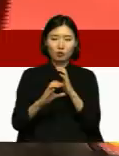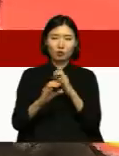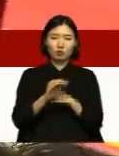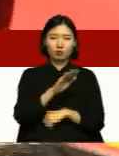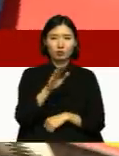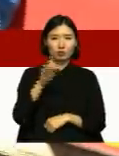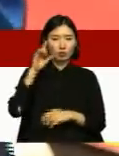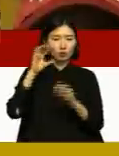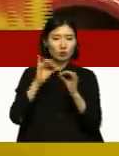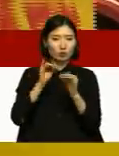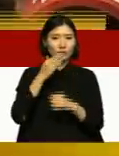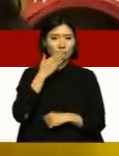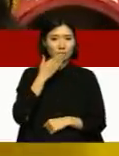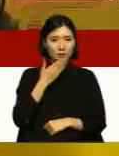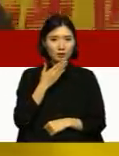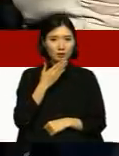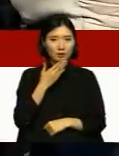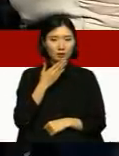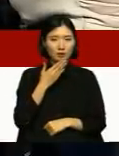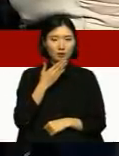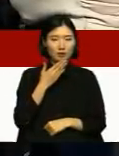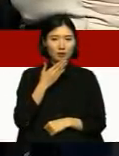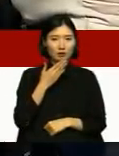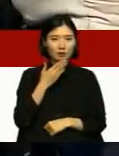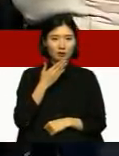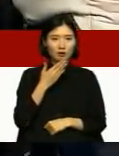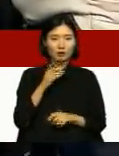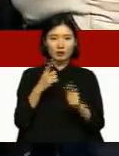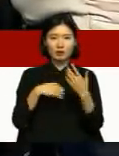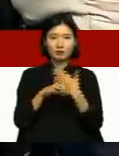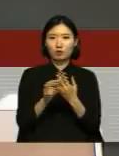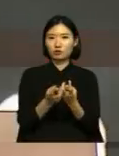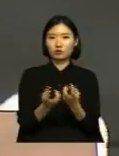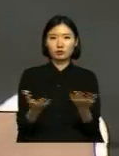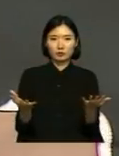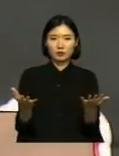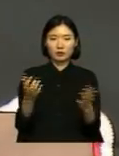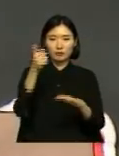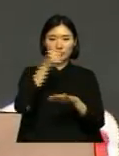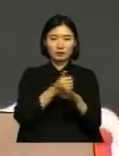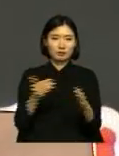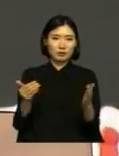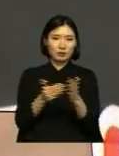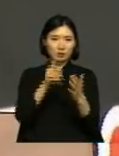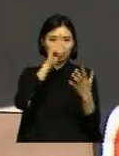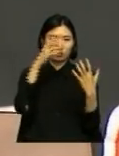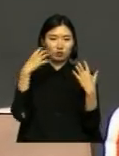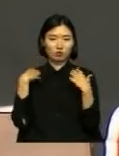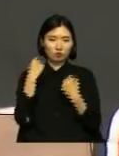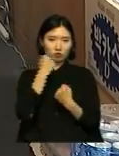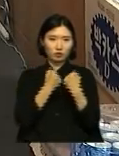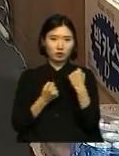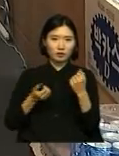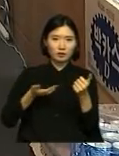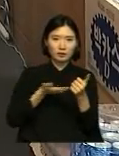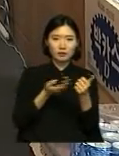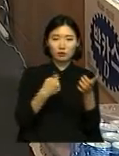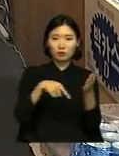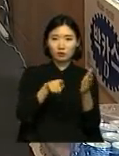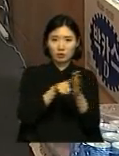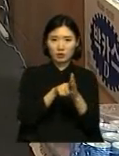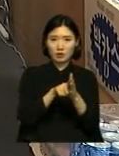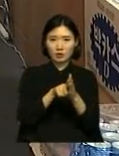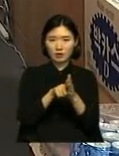뭐 동일할 수 있다 어 그렇지 않다면 진보할 수 없다 이렇게 끝까지의 국토부와 정보를 설득을 하기 위한 그런